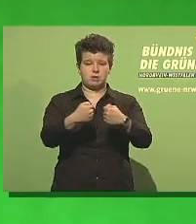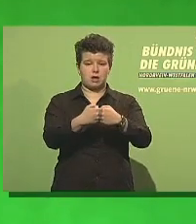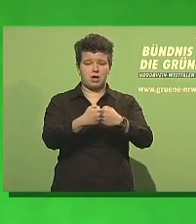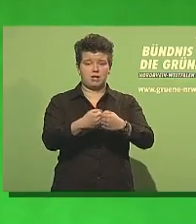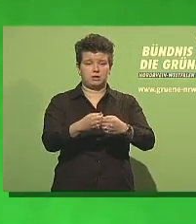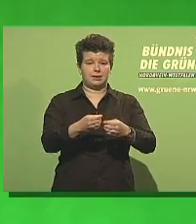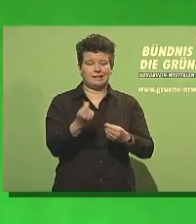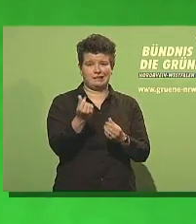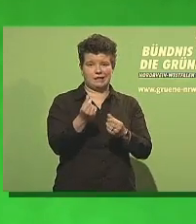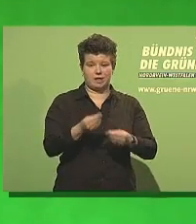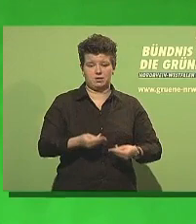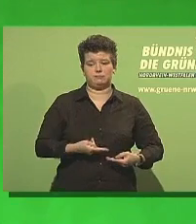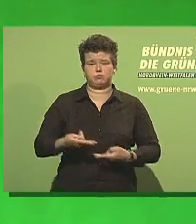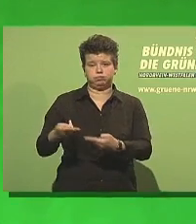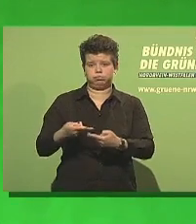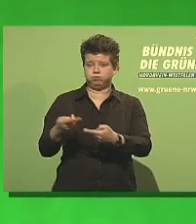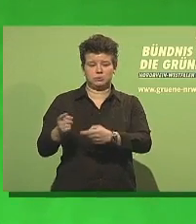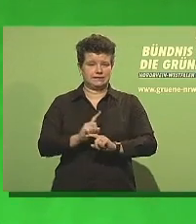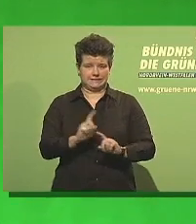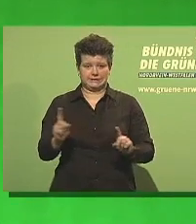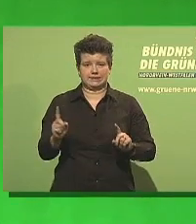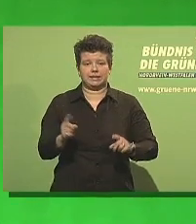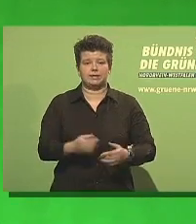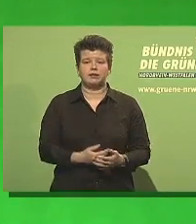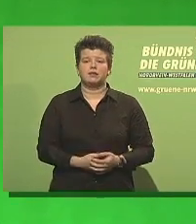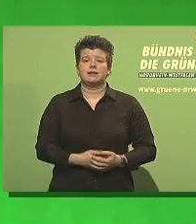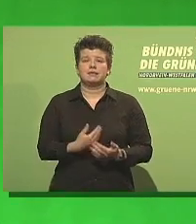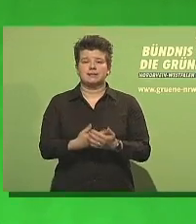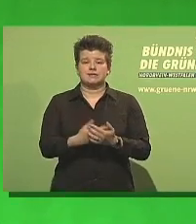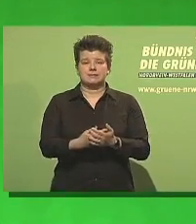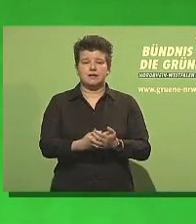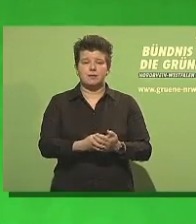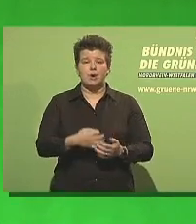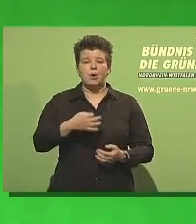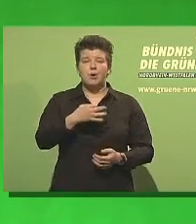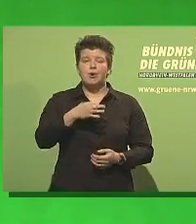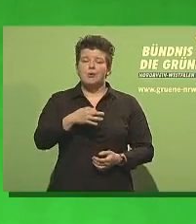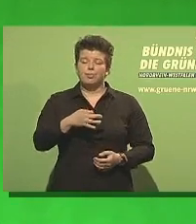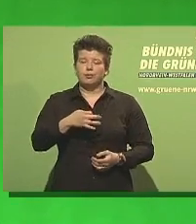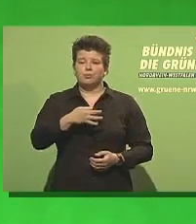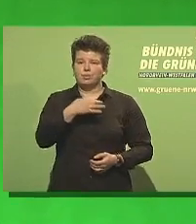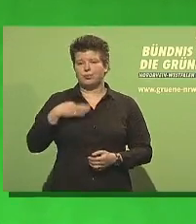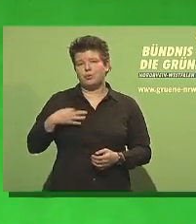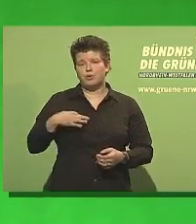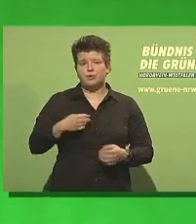in Deutschland. Und das ist ein Erfolg der grünen Energiepolitik.